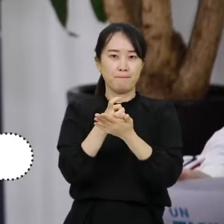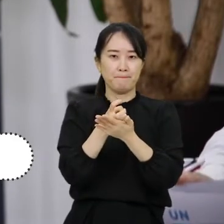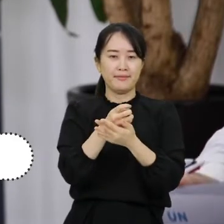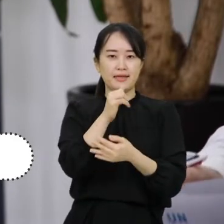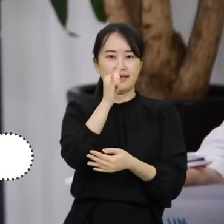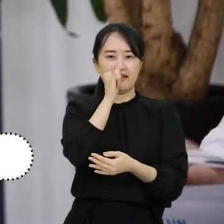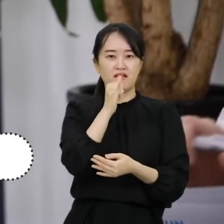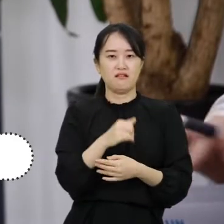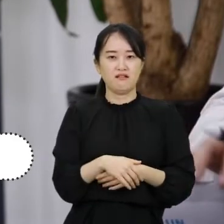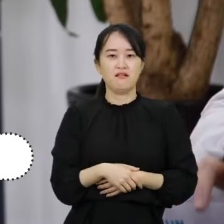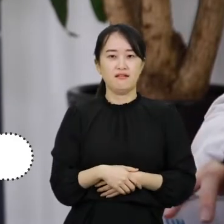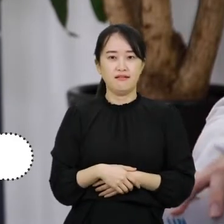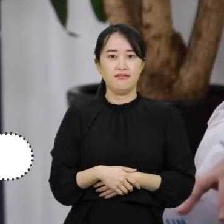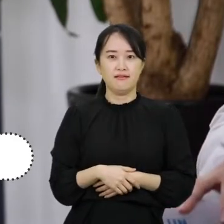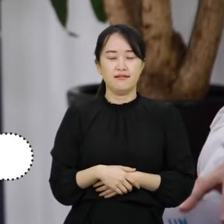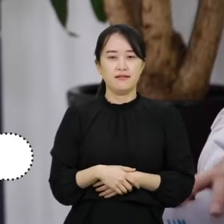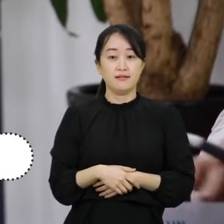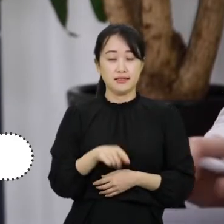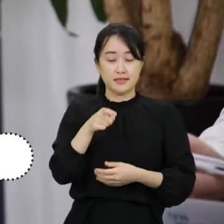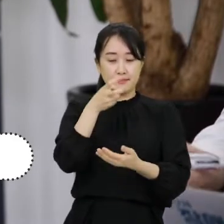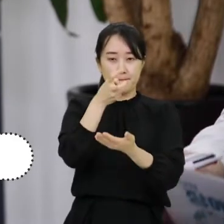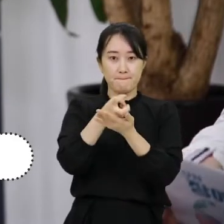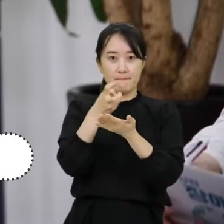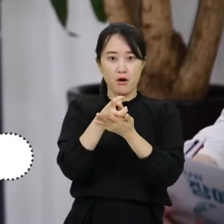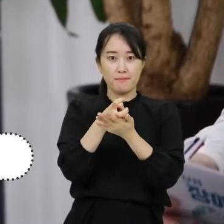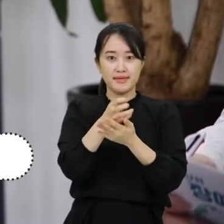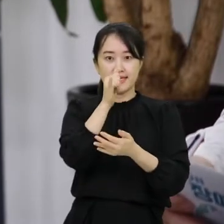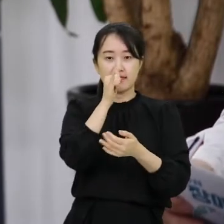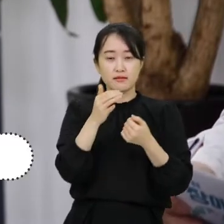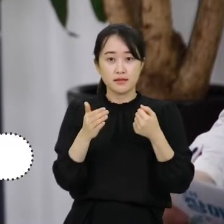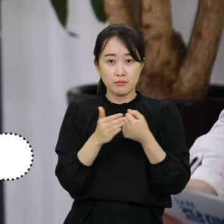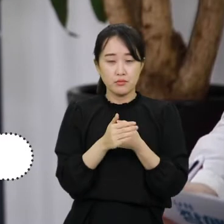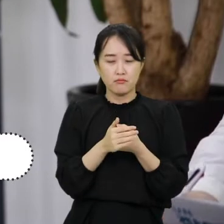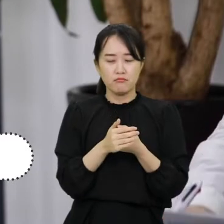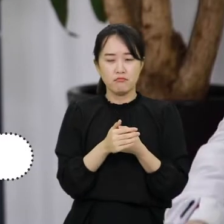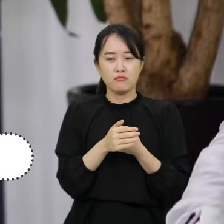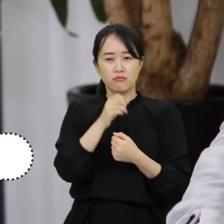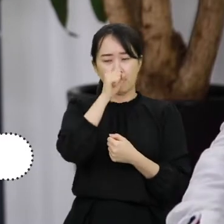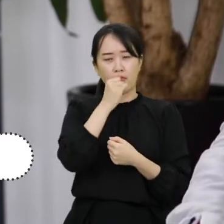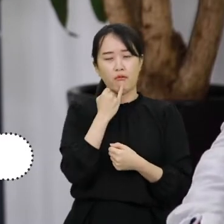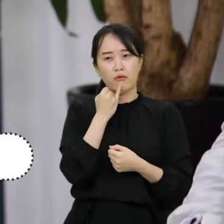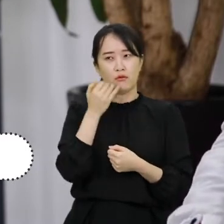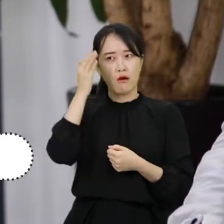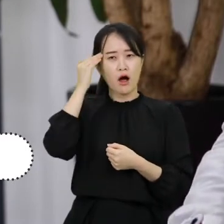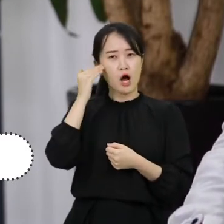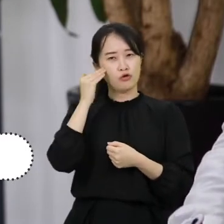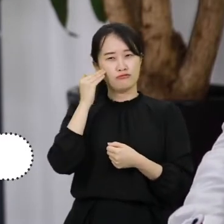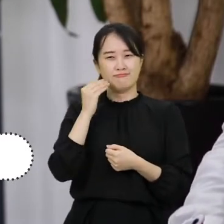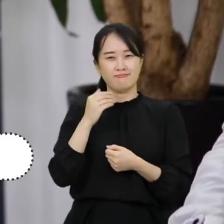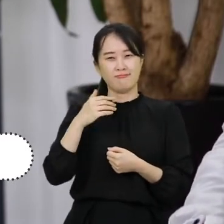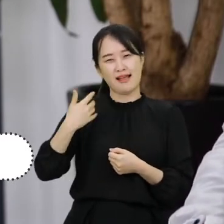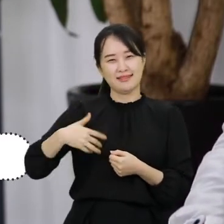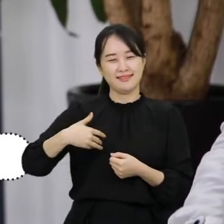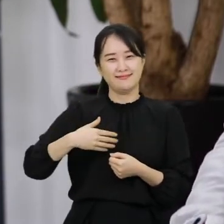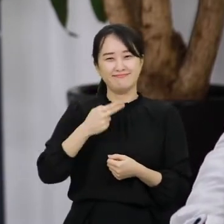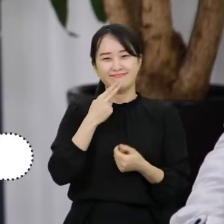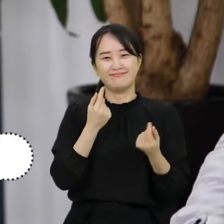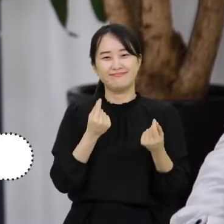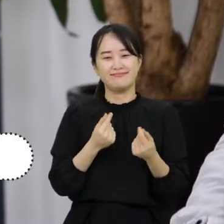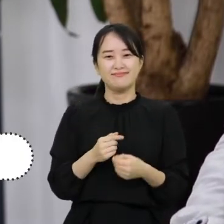제도가 있는데 마련되어서 그런 법적인 제도가 마련되어 있는데 우리나라에는 아직 그런 제도가 강제성이 없는